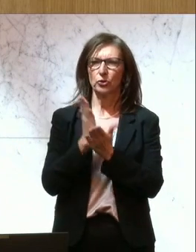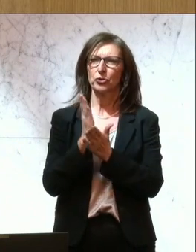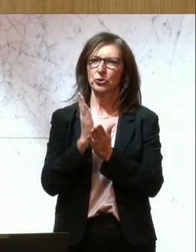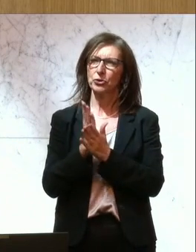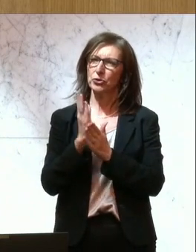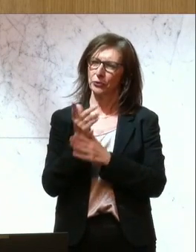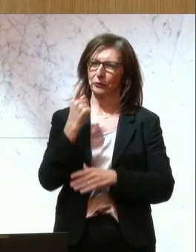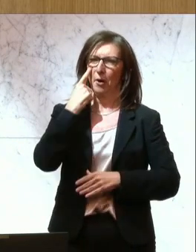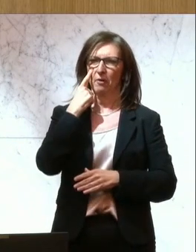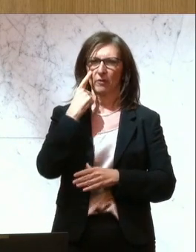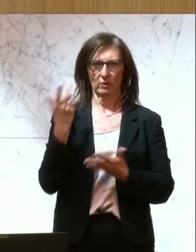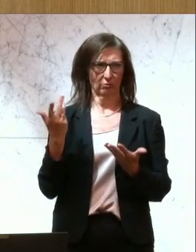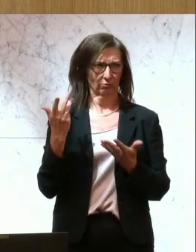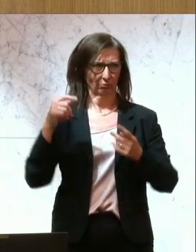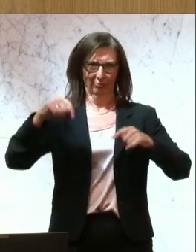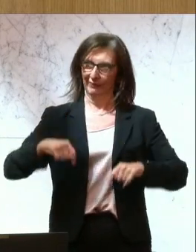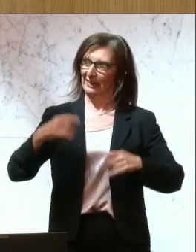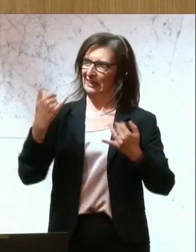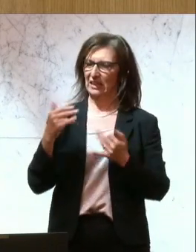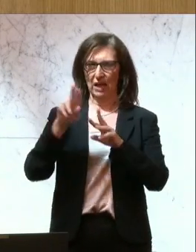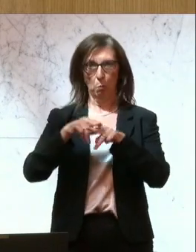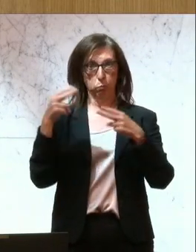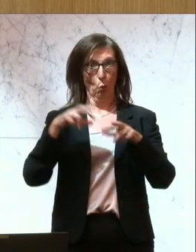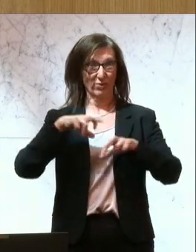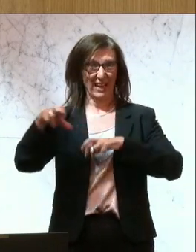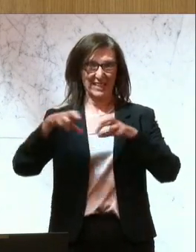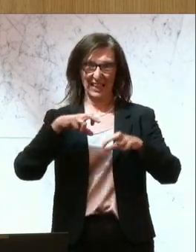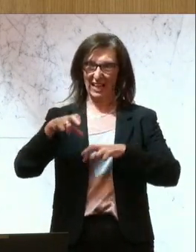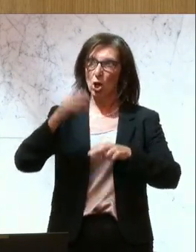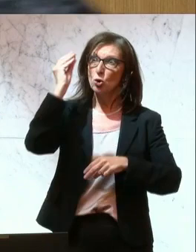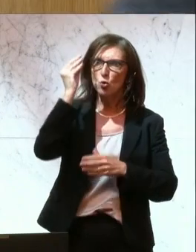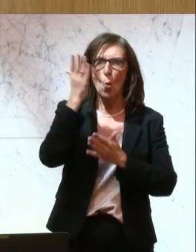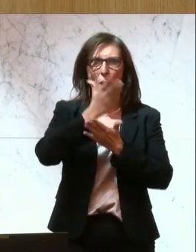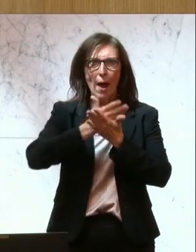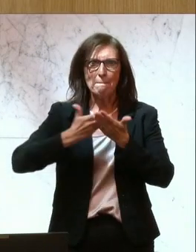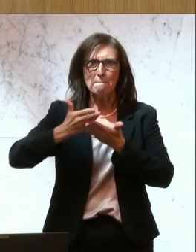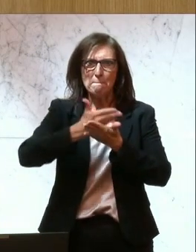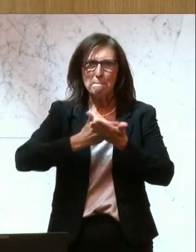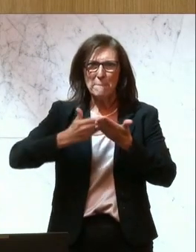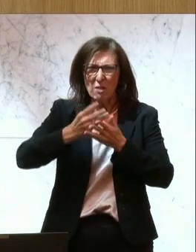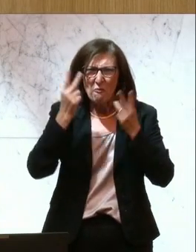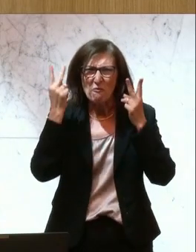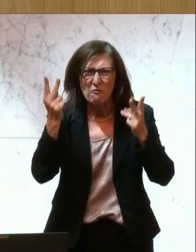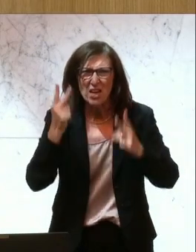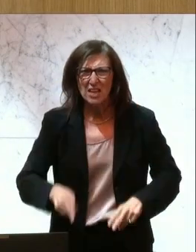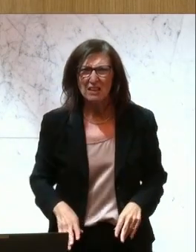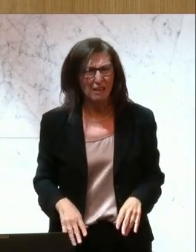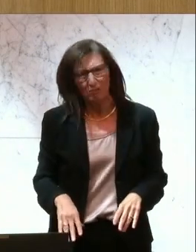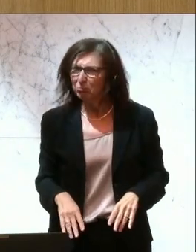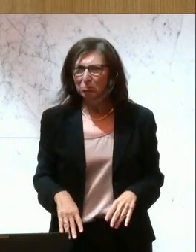und Schule bei dieser Bundesregierung hat, nämlich genau gar keinen. Sie bringen einfach gar nichts weiter